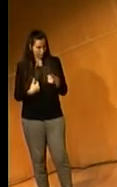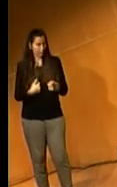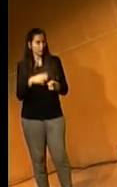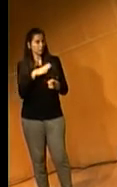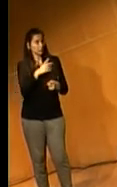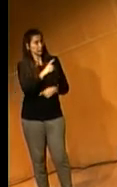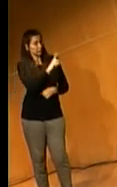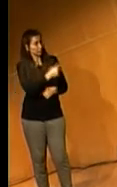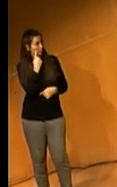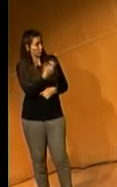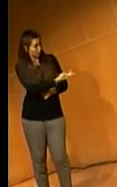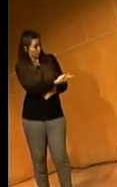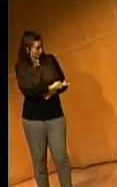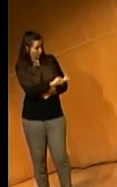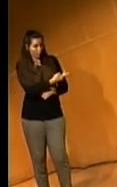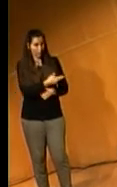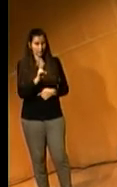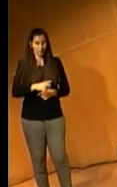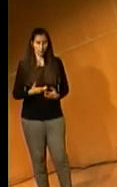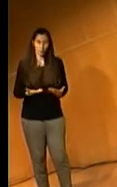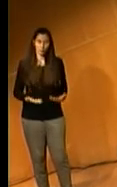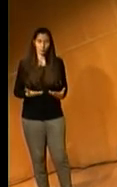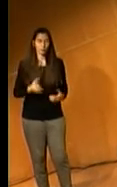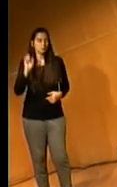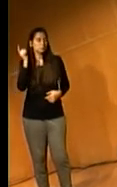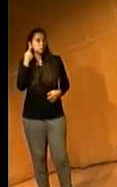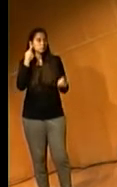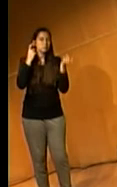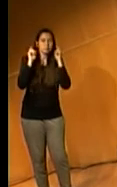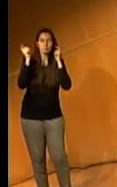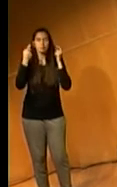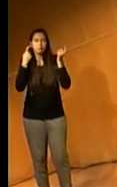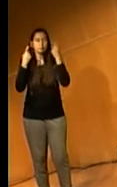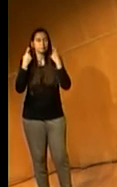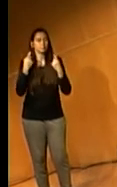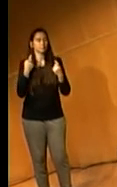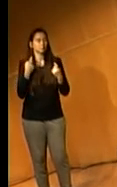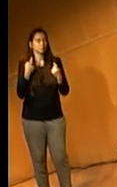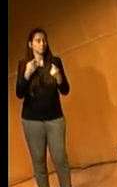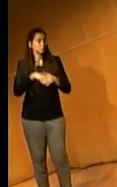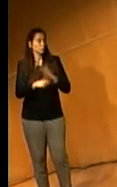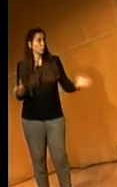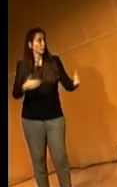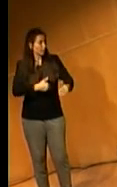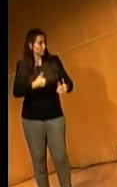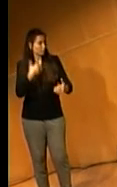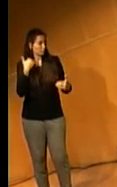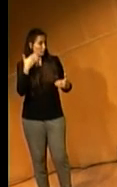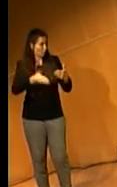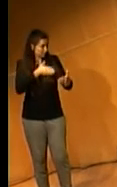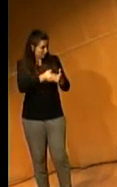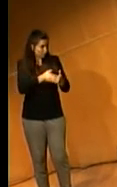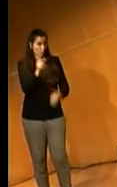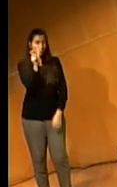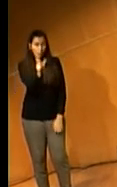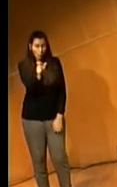trois. C'est que aujourd'hui, on entend beaucoup parler dans le secteur du handicap, du mot